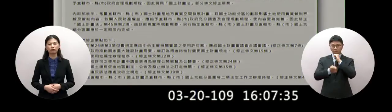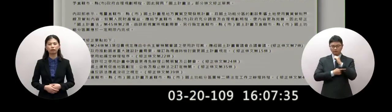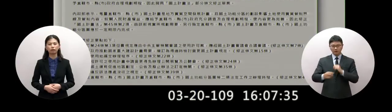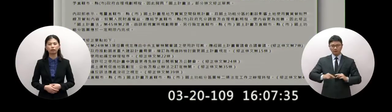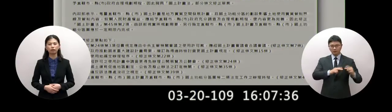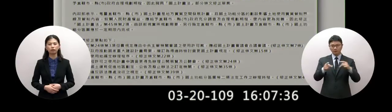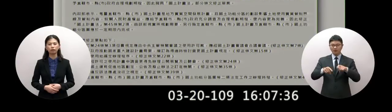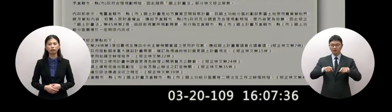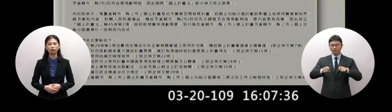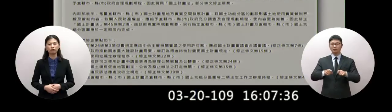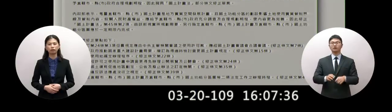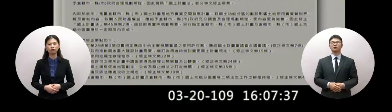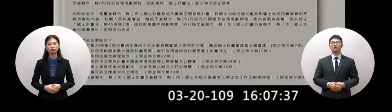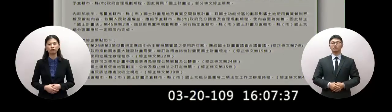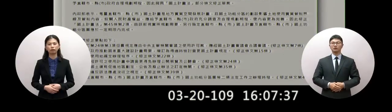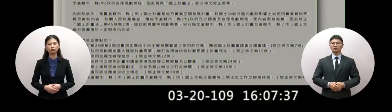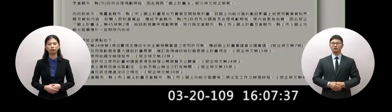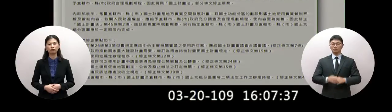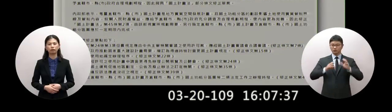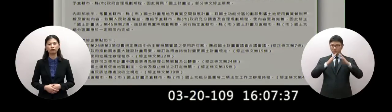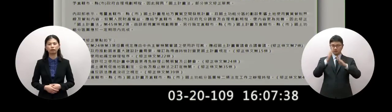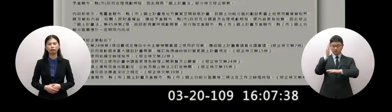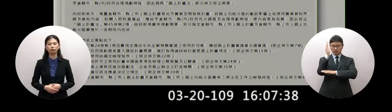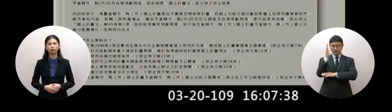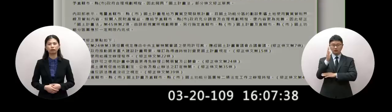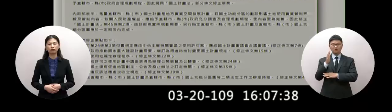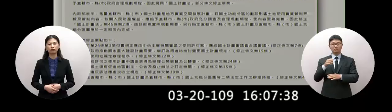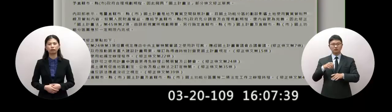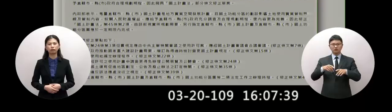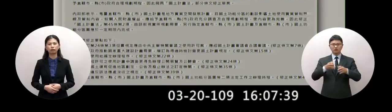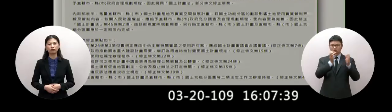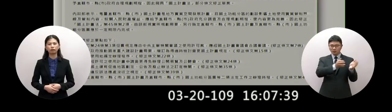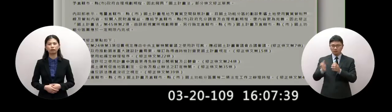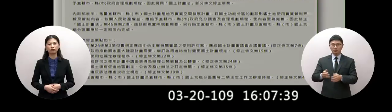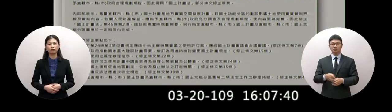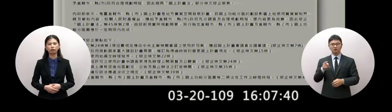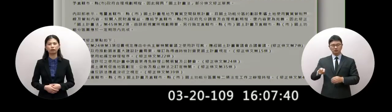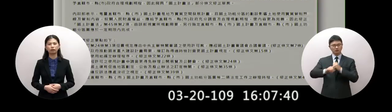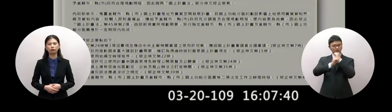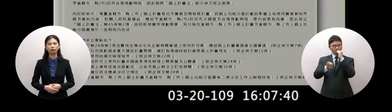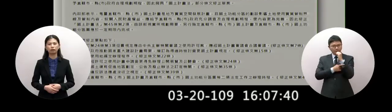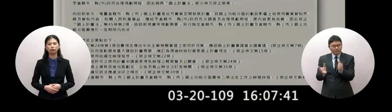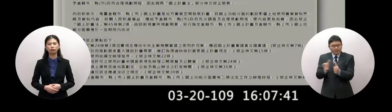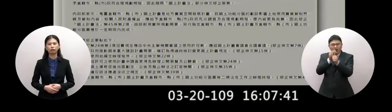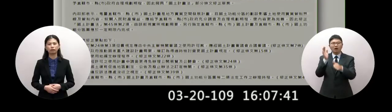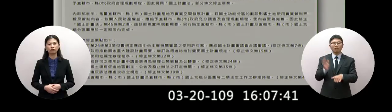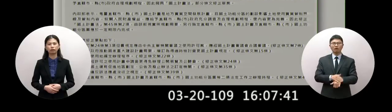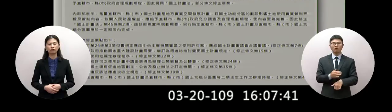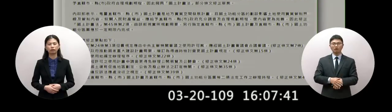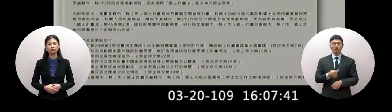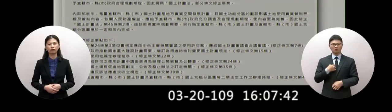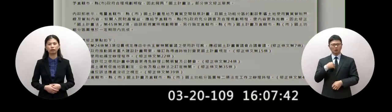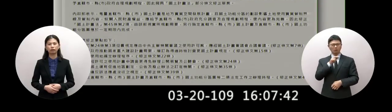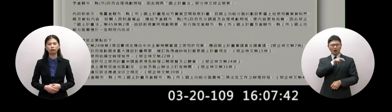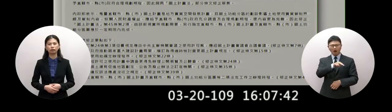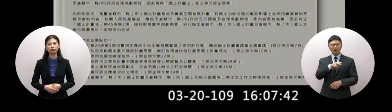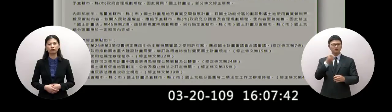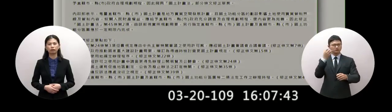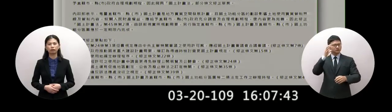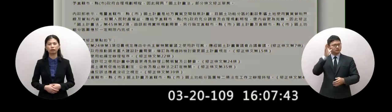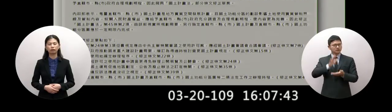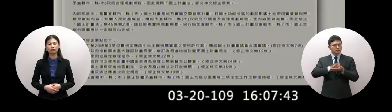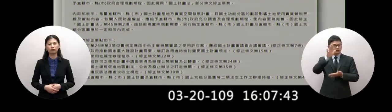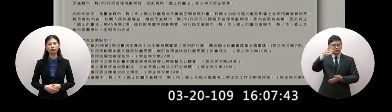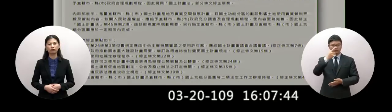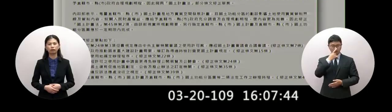案，国家重大的建设不受国土计划法的限制。院长，我看到这两个新闻之后呢，